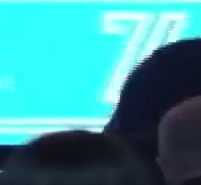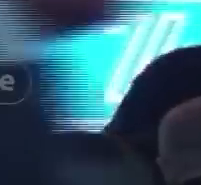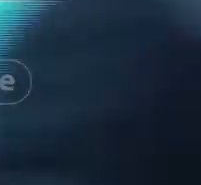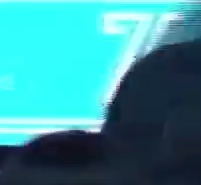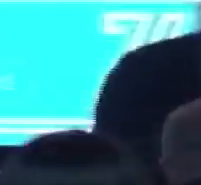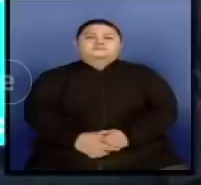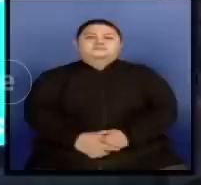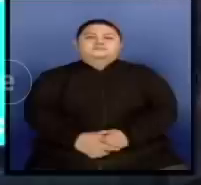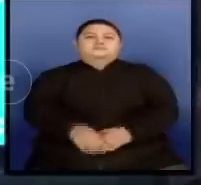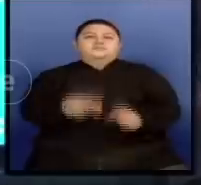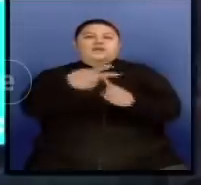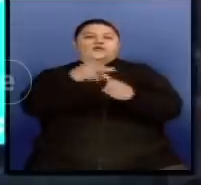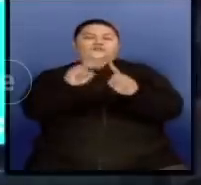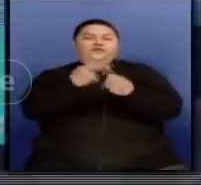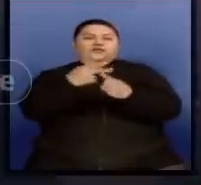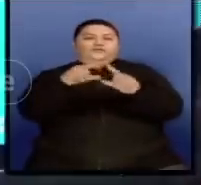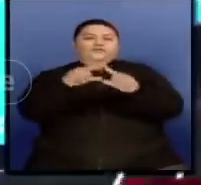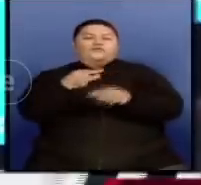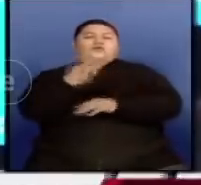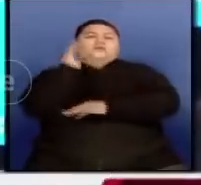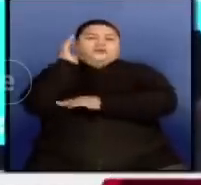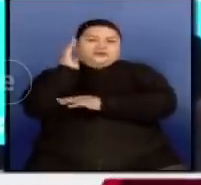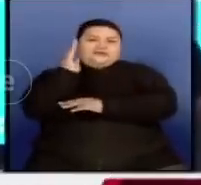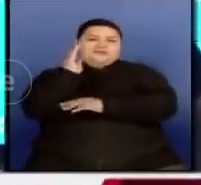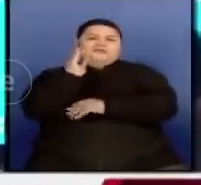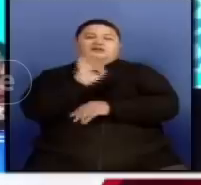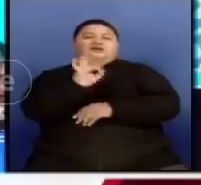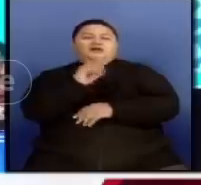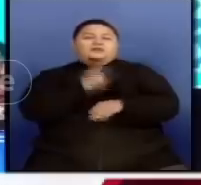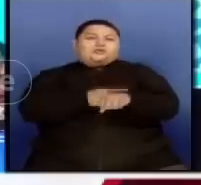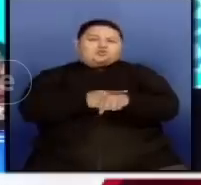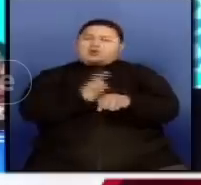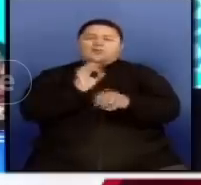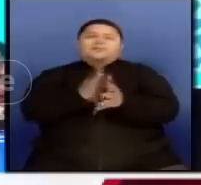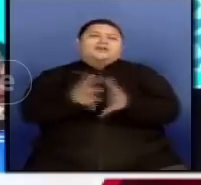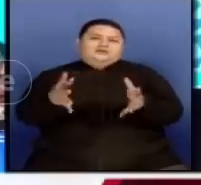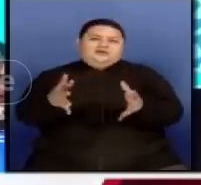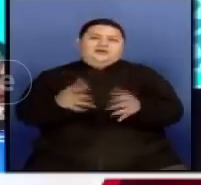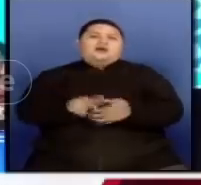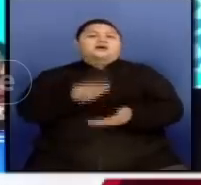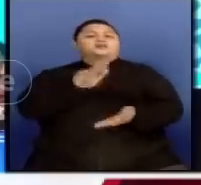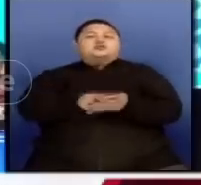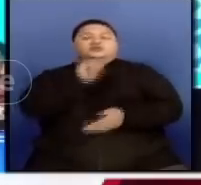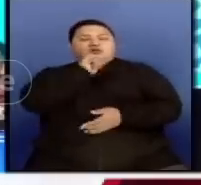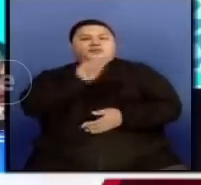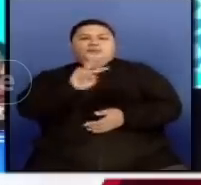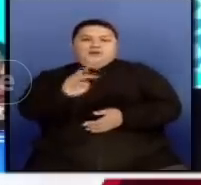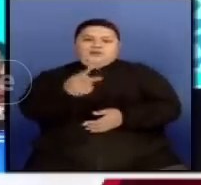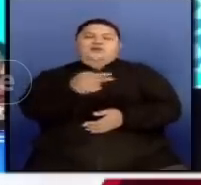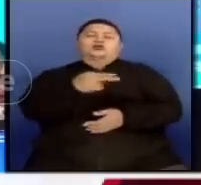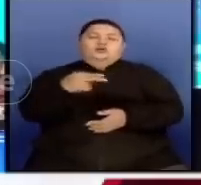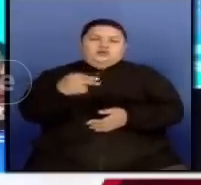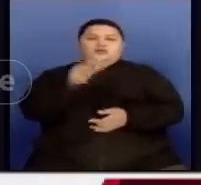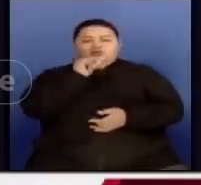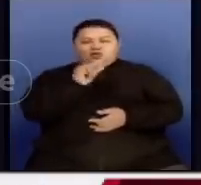FIFA menjelaskan tidak punya banyak waktu untuk menyiapkan piala dunia U20 Karena itulah keputusan siapa pengganti Indonesia sebagai